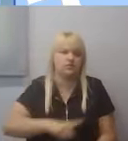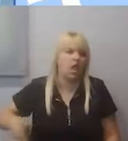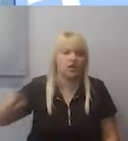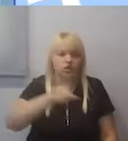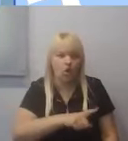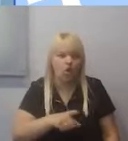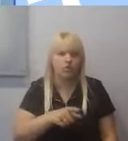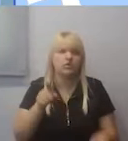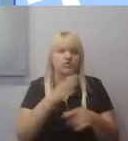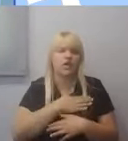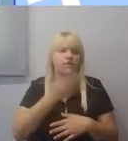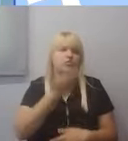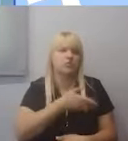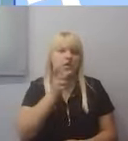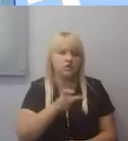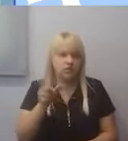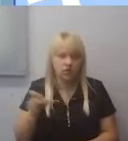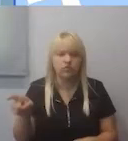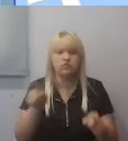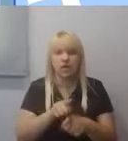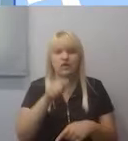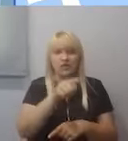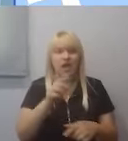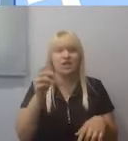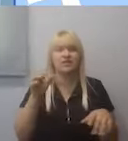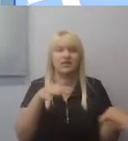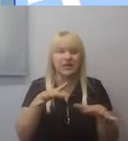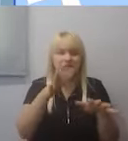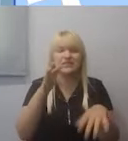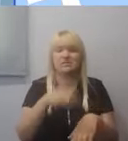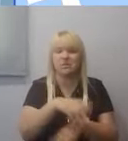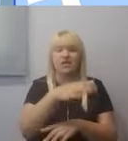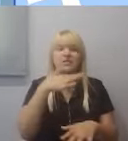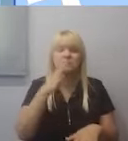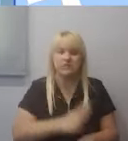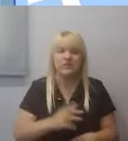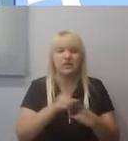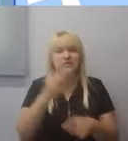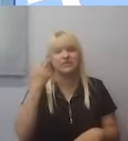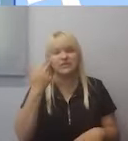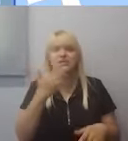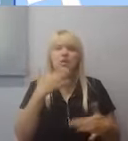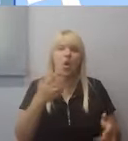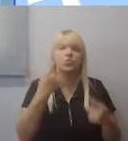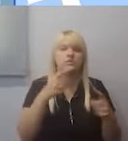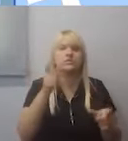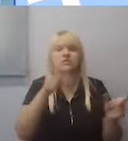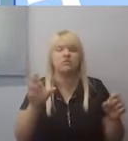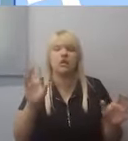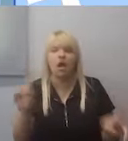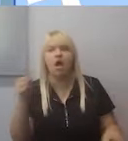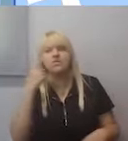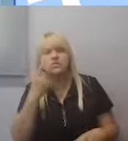iedzīvotājus un dēļ tādas rīcības ir spiesti riskēt daudzi citi spiesti domāt kādā veidā lai tik to vienu